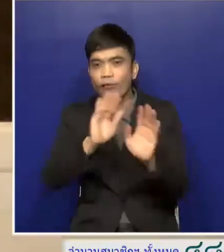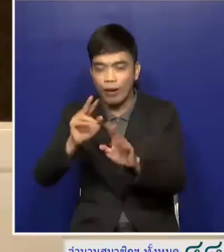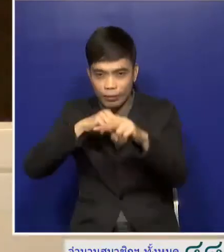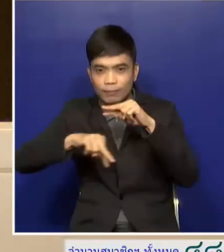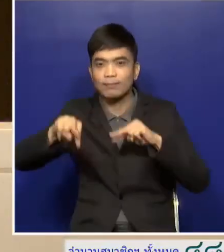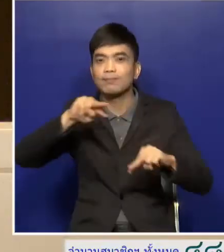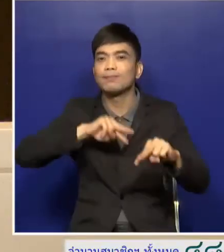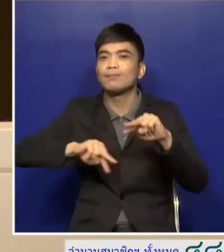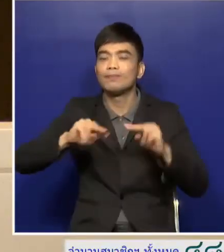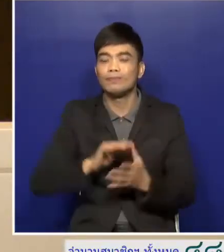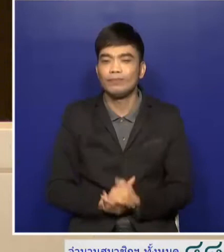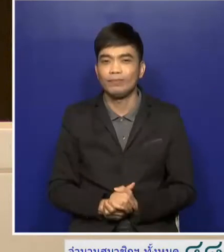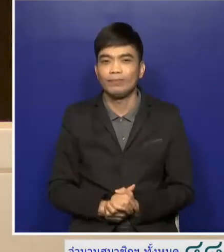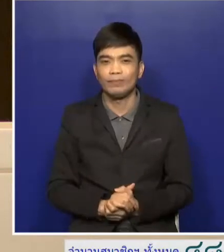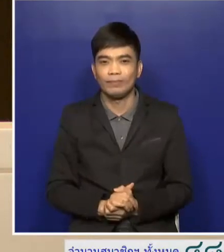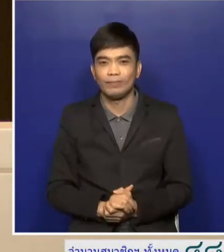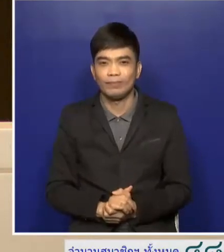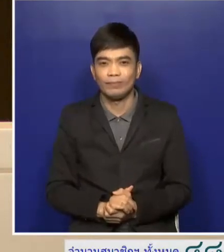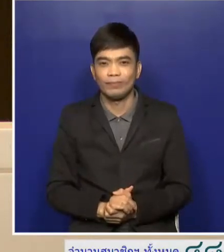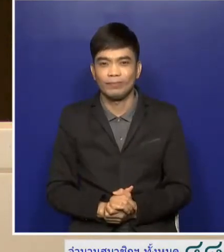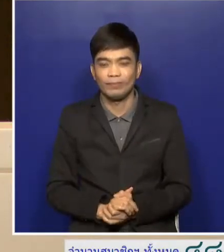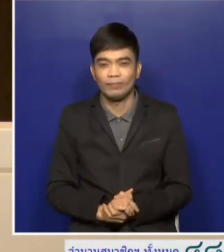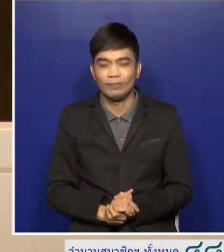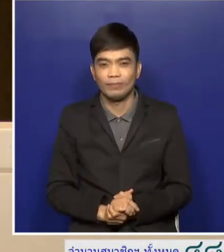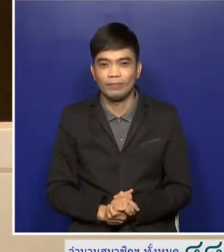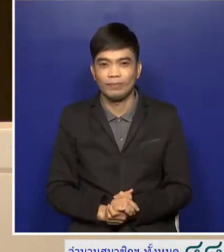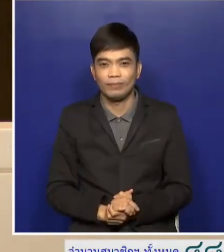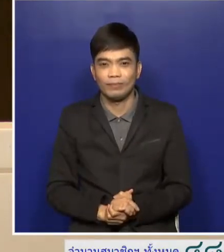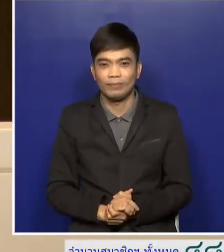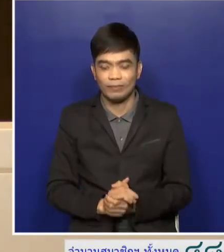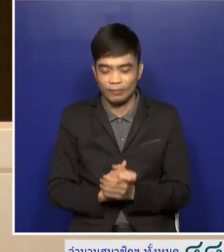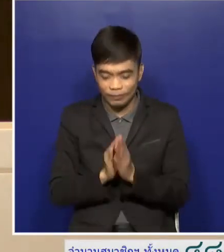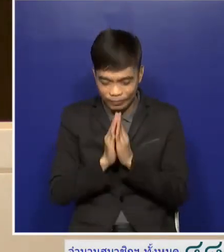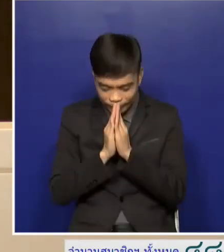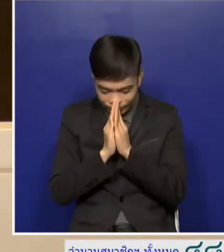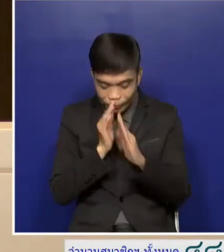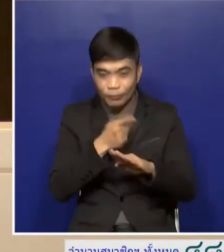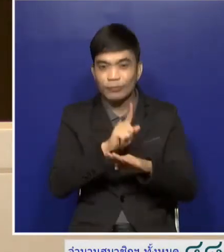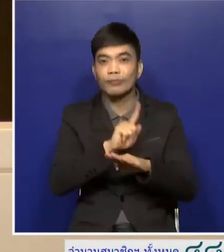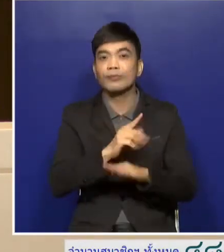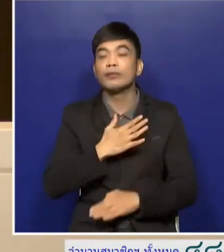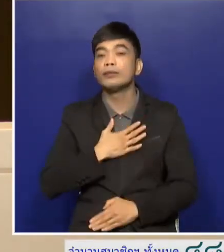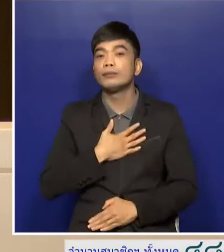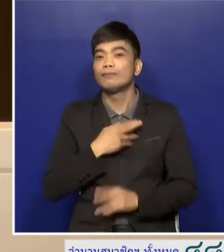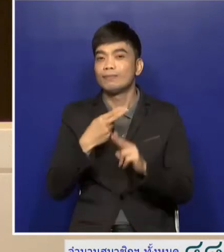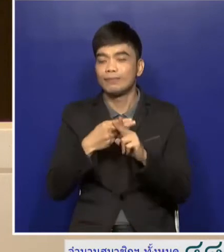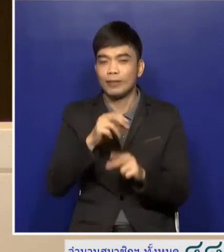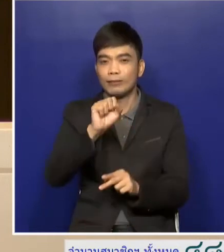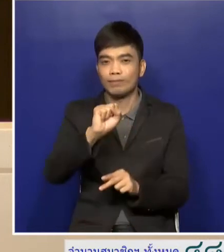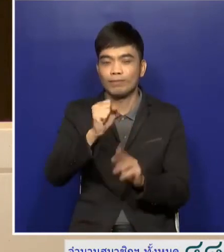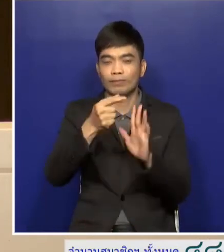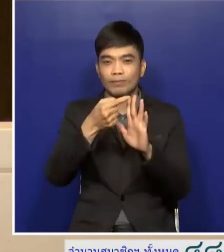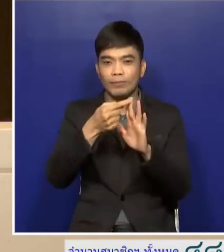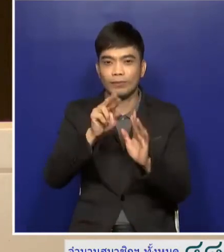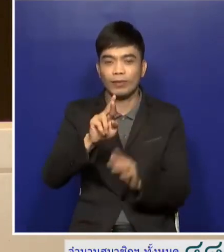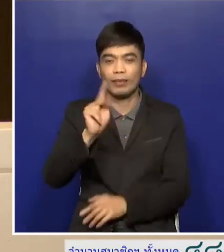ไปคุณสุรทินพิจารณ ์ท่านประธานที่เคารพกับผมสุรทินพิจารณ์หัวหน้าพรรคประชาธิปไต